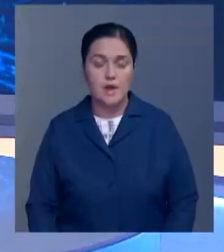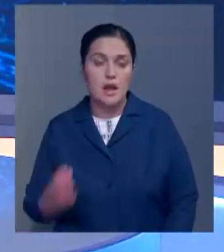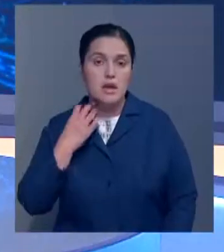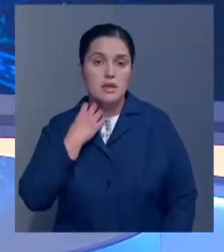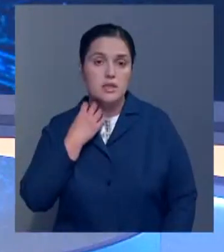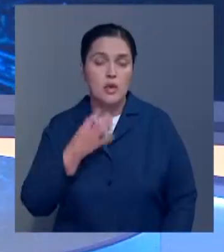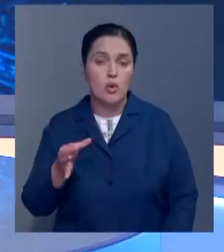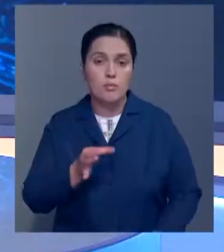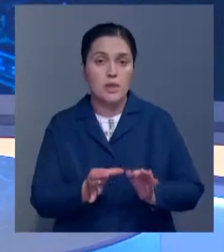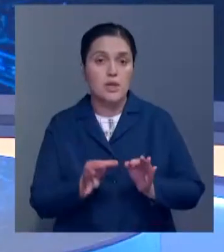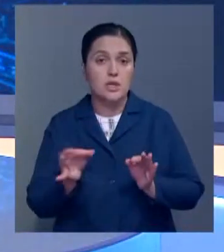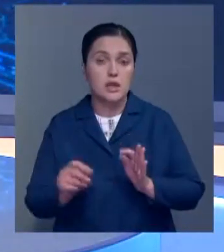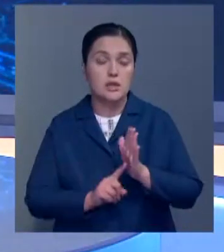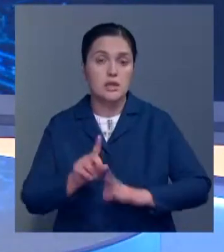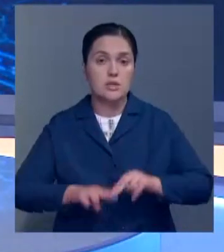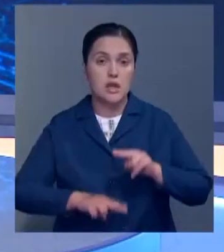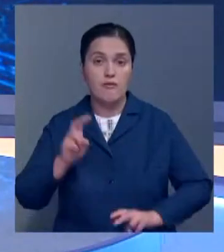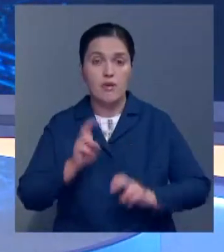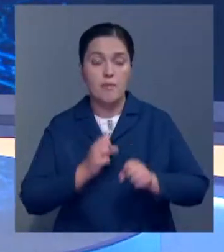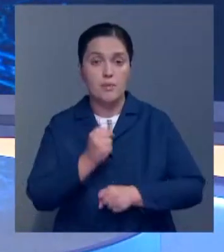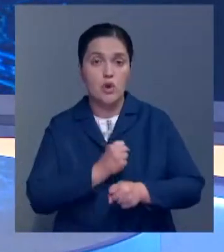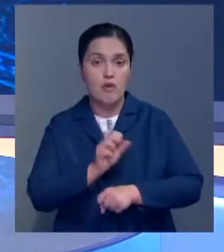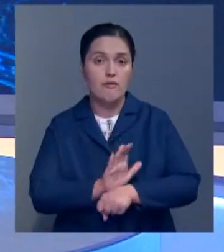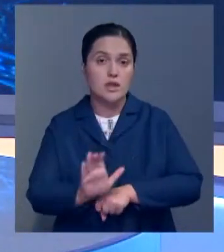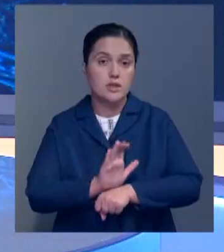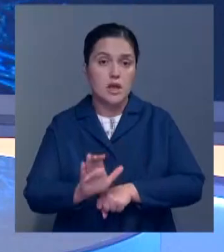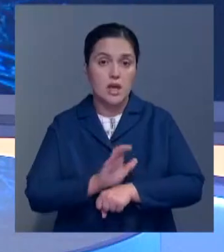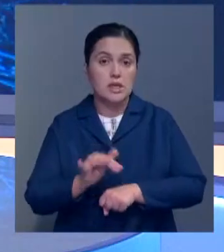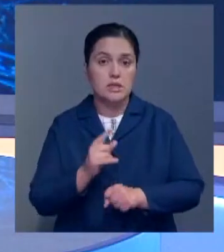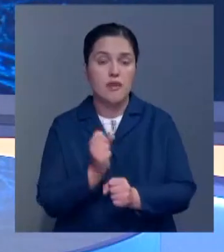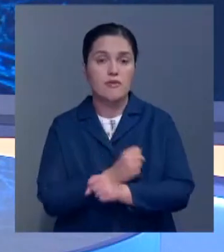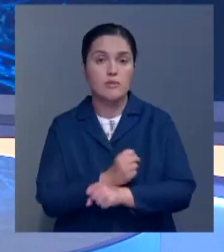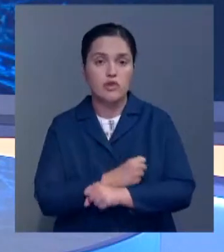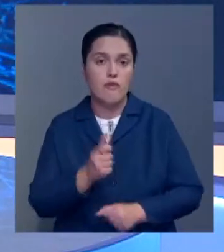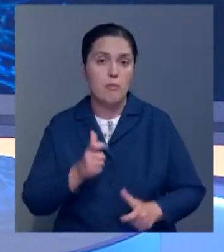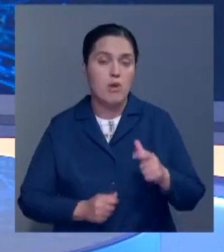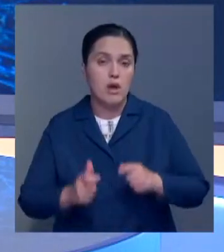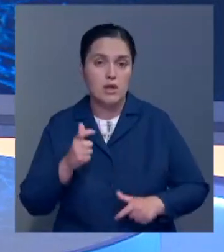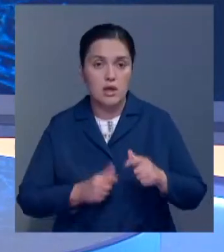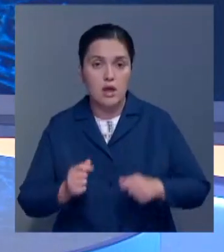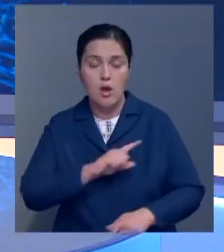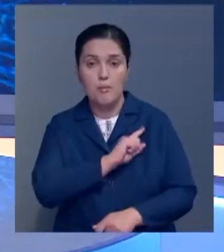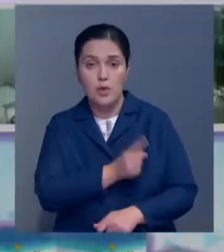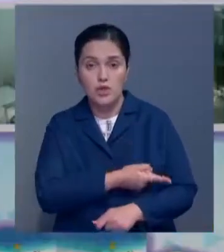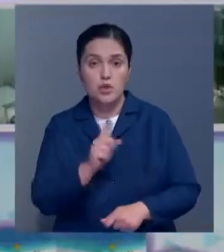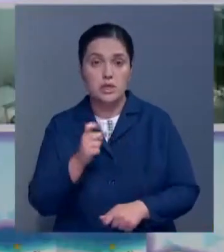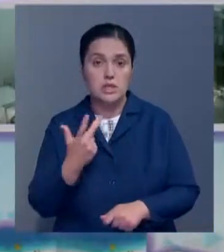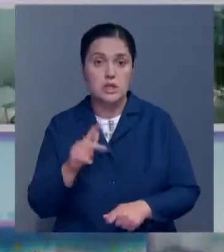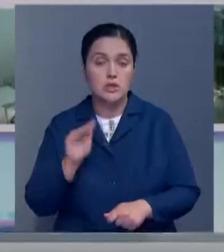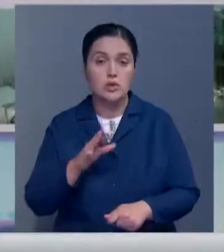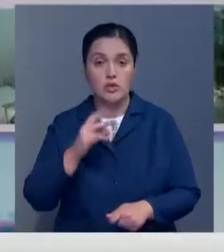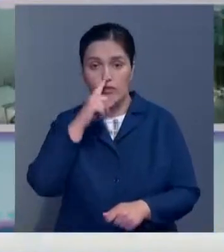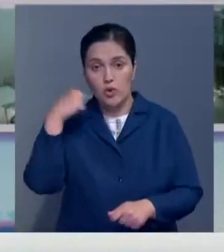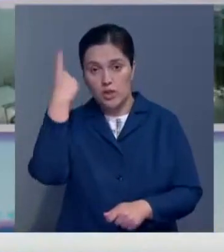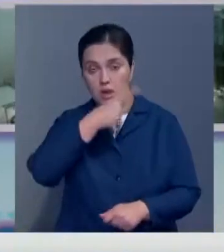В Аральском районе Кызылординской области начато строительство завода по переработке и выпуску концентрата из верблюжьего молока. Мощность предприятия 130